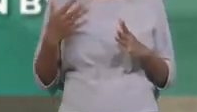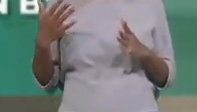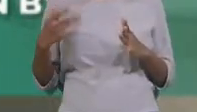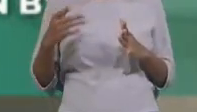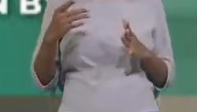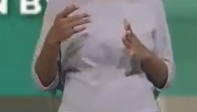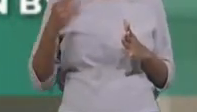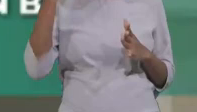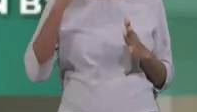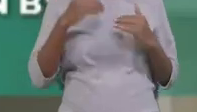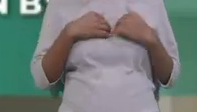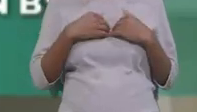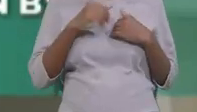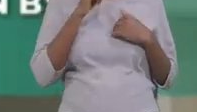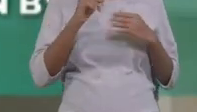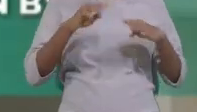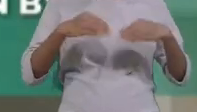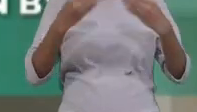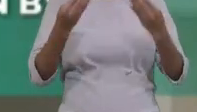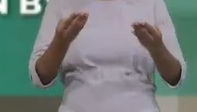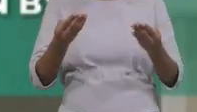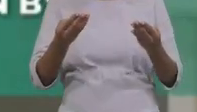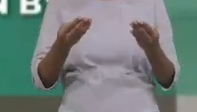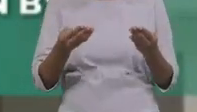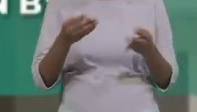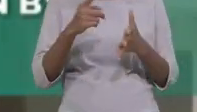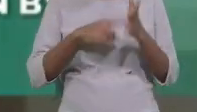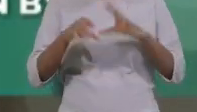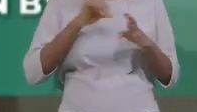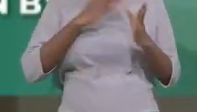l'esprit de crainte. Il y a des choses que Dieu ne nous a pas données.